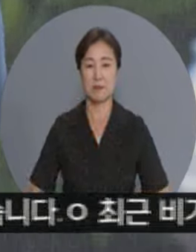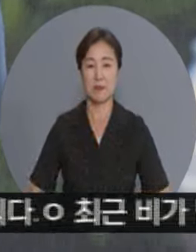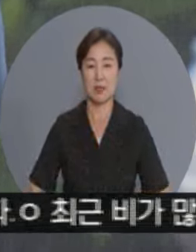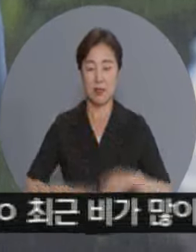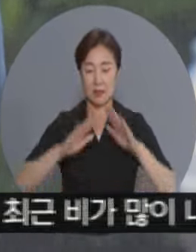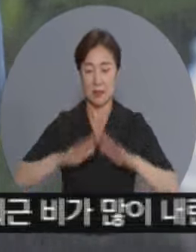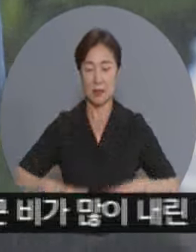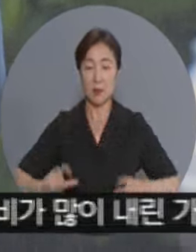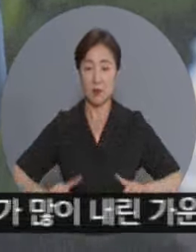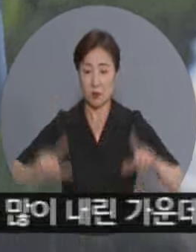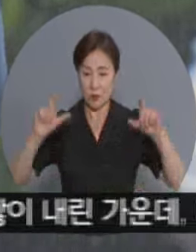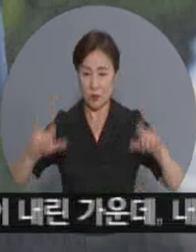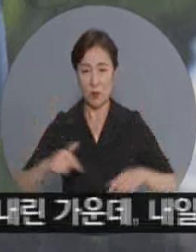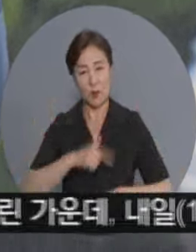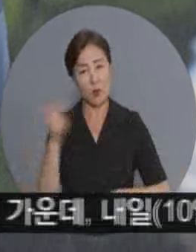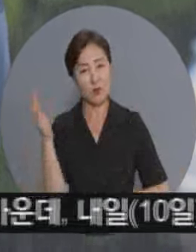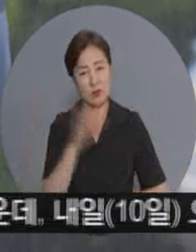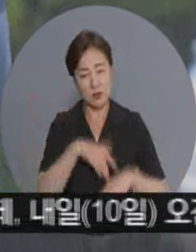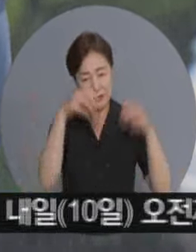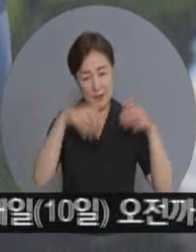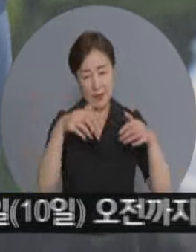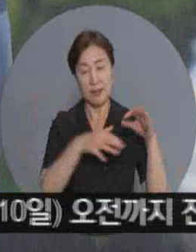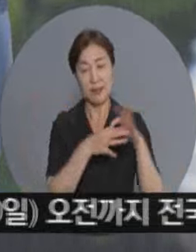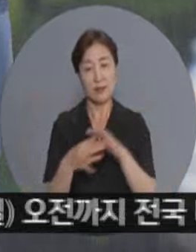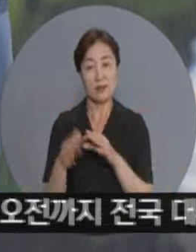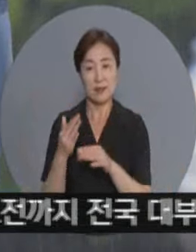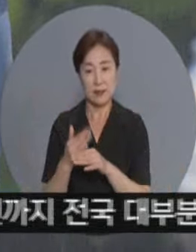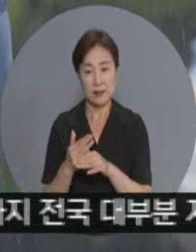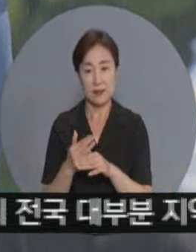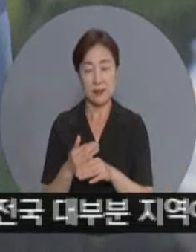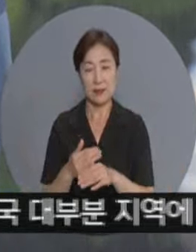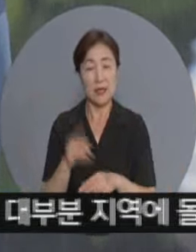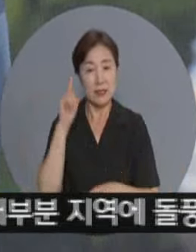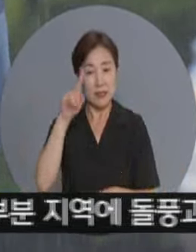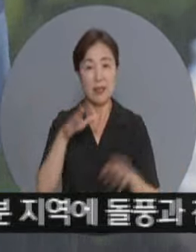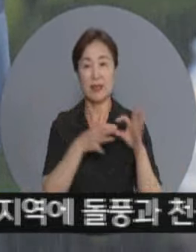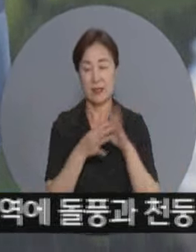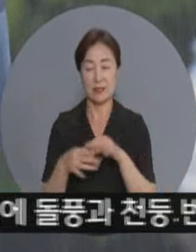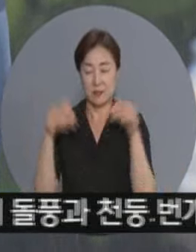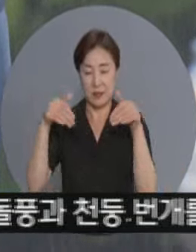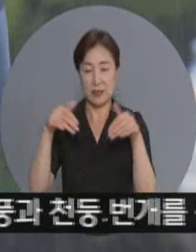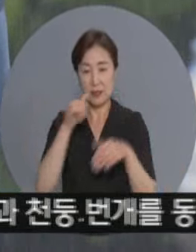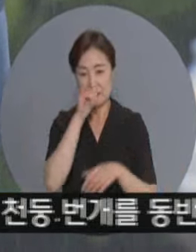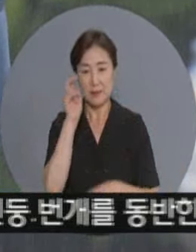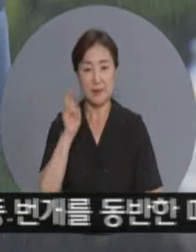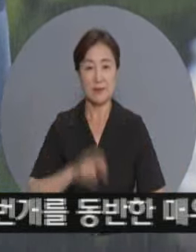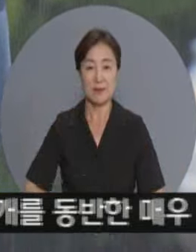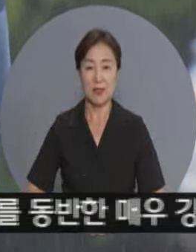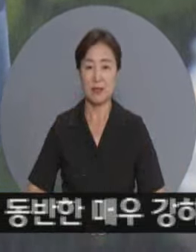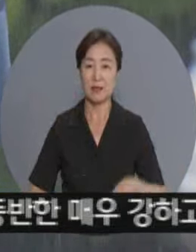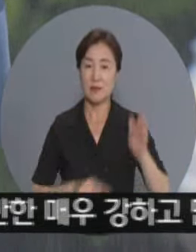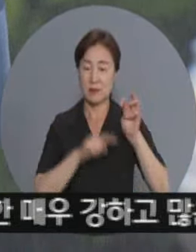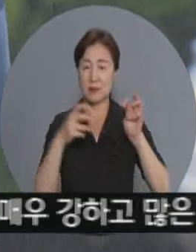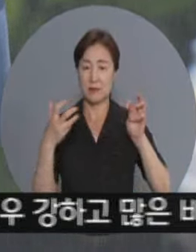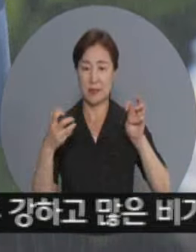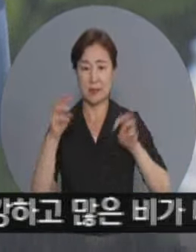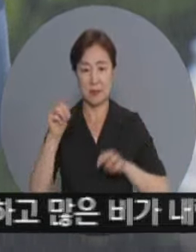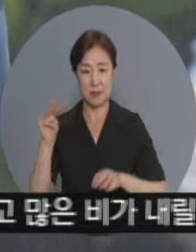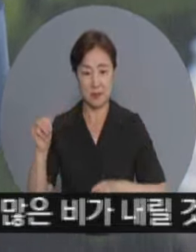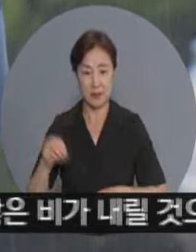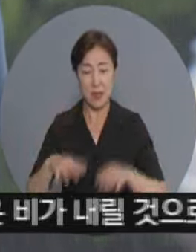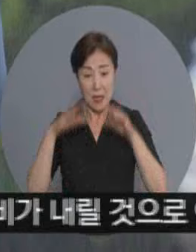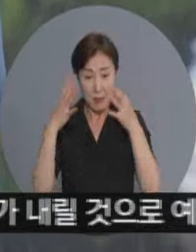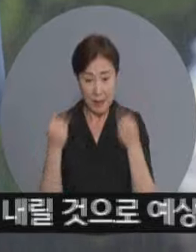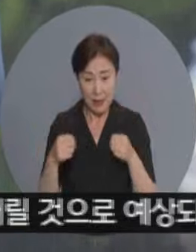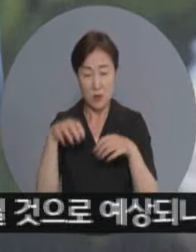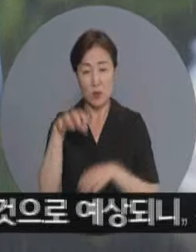전남 동부 지역에도 오후 들어 장맛비가 내리고 있습니다. 비는 내일까지 이어질 텐데요. 내일까지 30에서 80mm, 많은